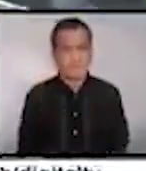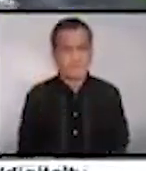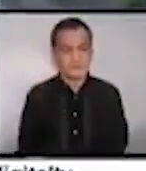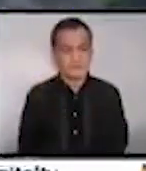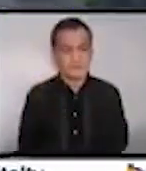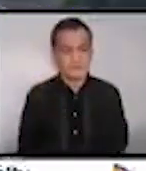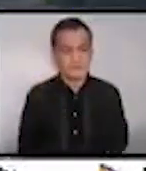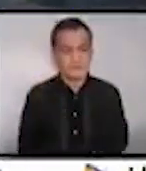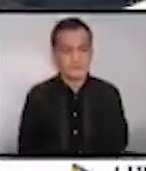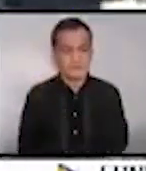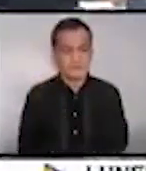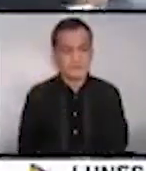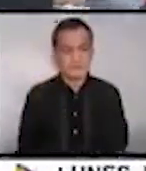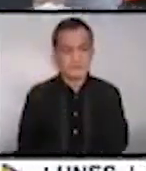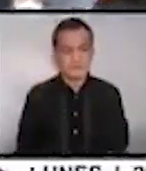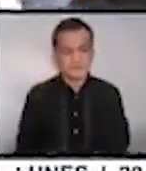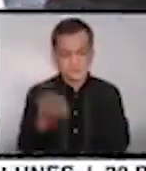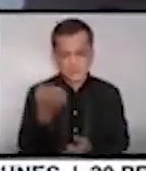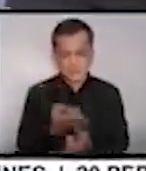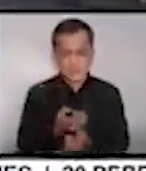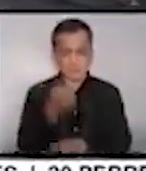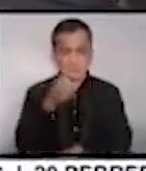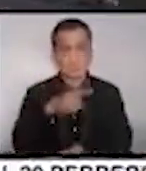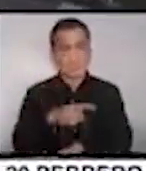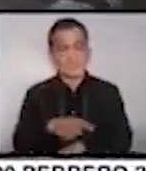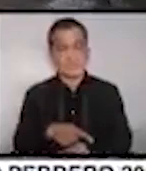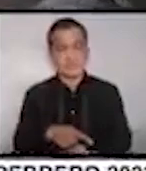Bawat saglit ay aking